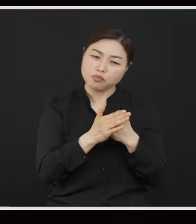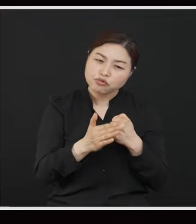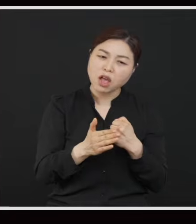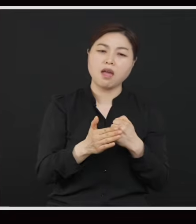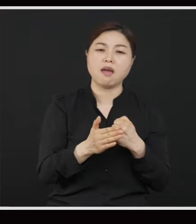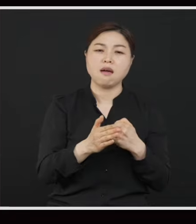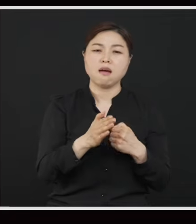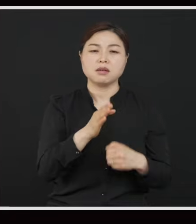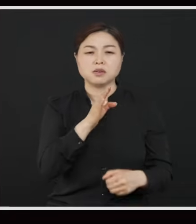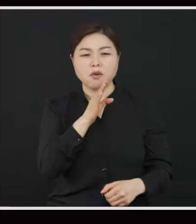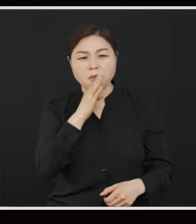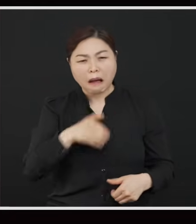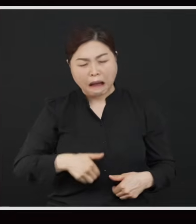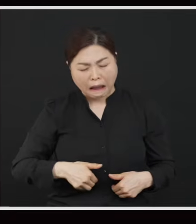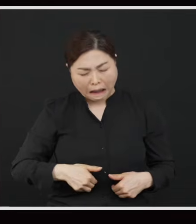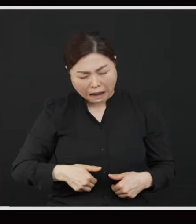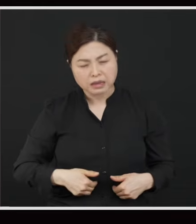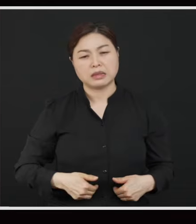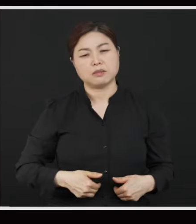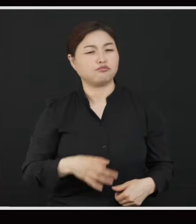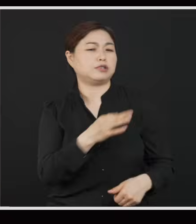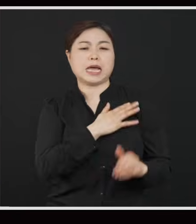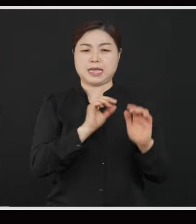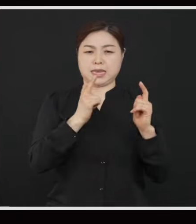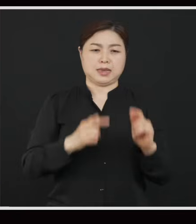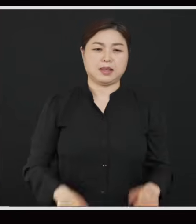잘 사는 대륙이 아니었어요.